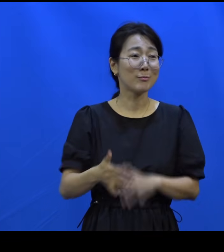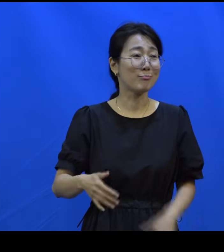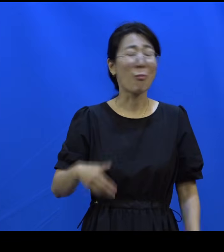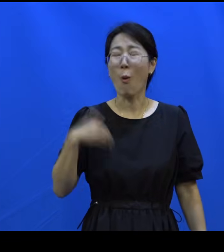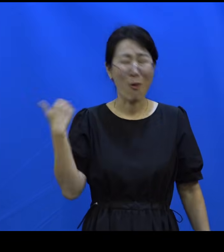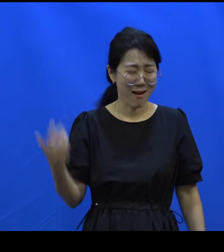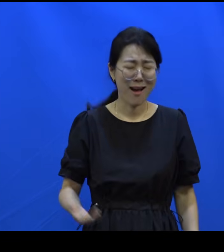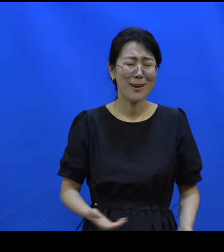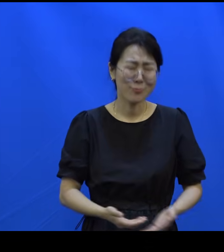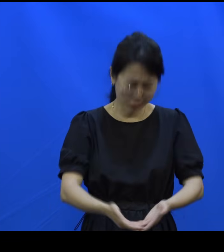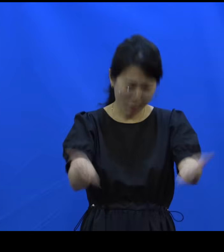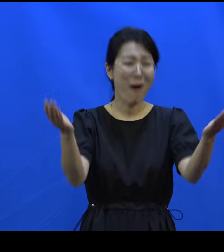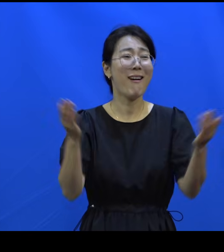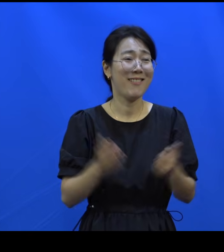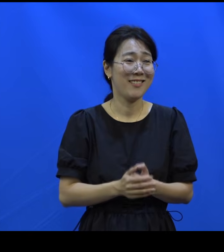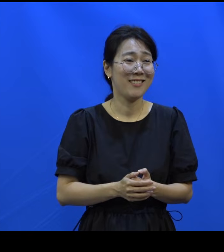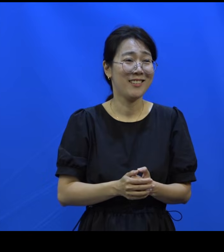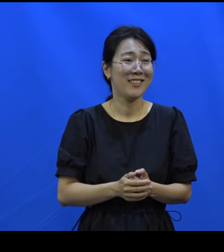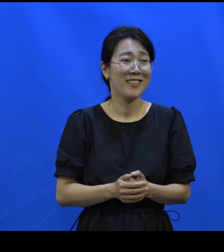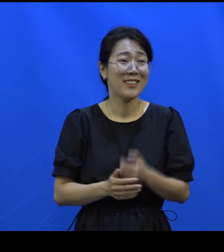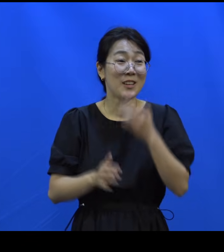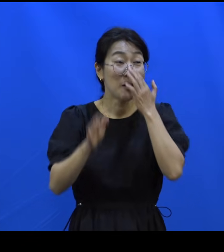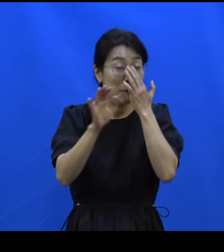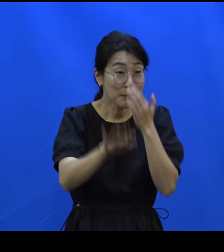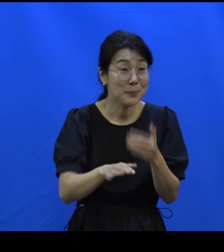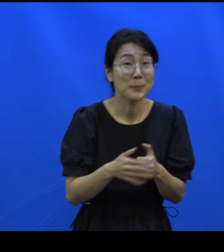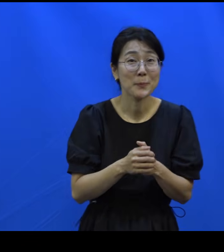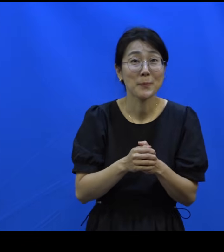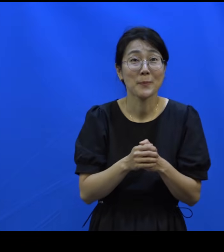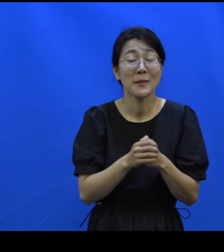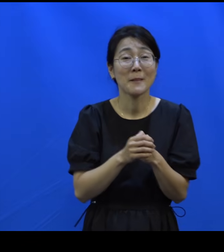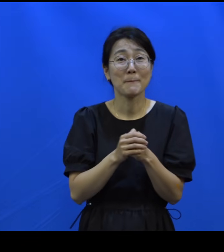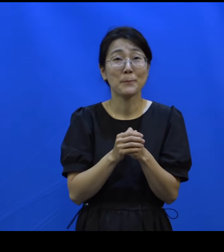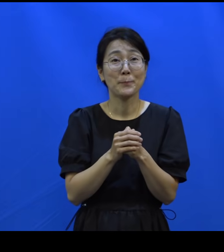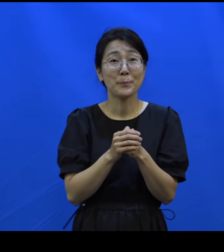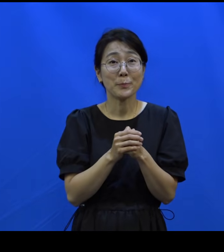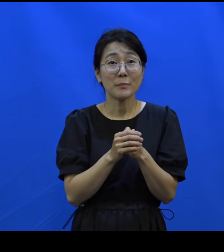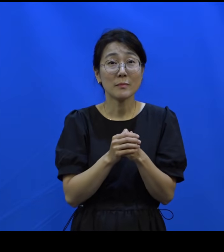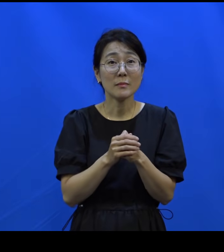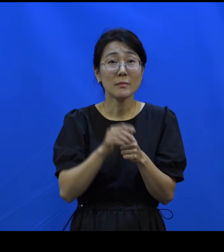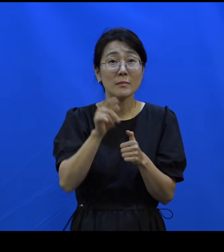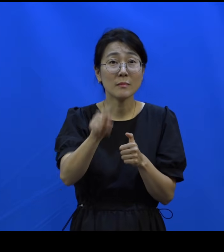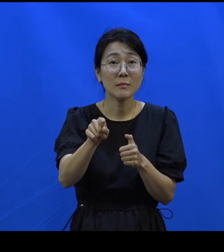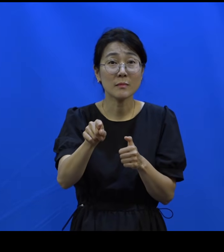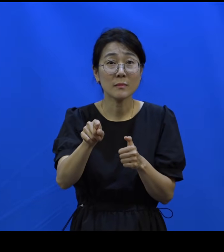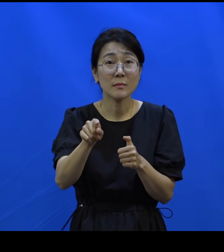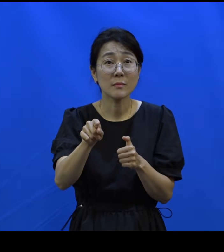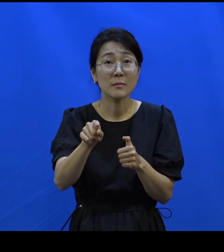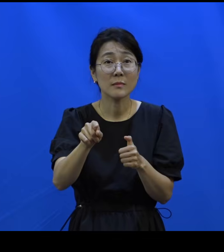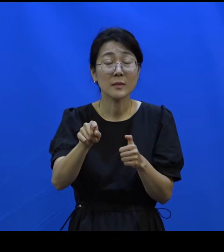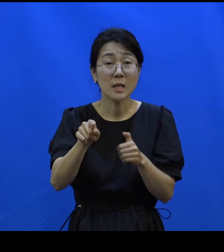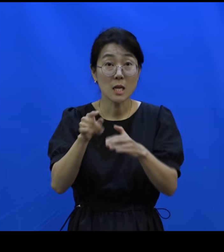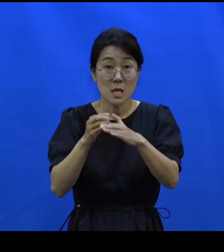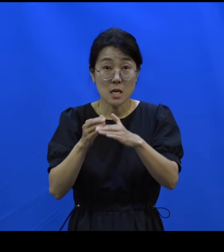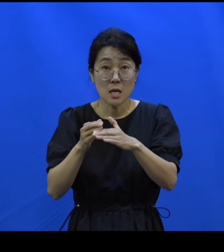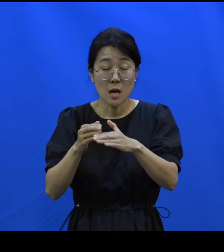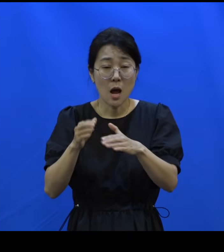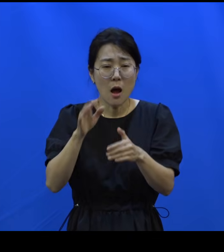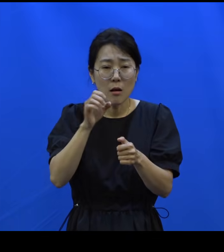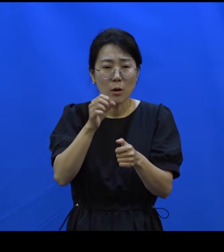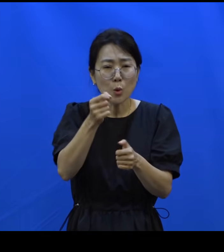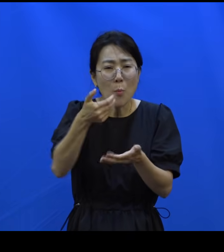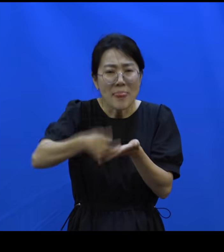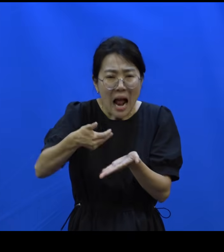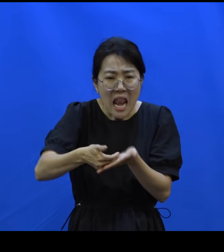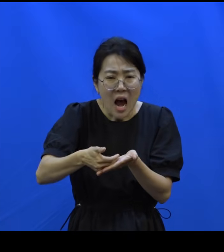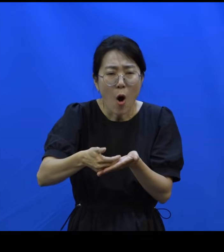그런데 여러분, 이 지금 싸우는 수준으로 끝나는 게 아니라 그에게 오히려 상상을 넘어서 파격적인 선을 베푸는